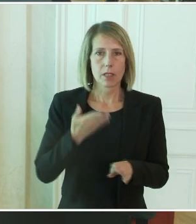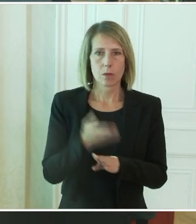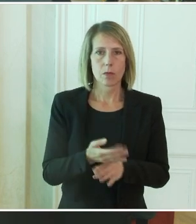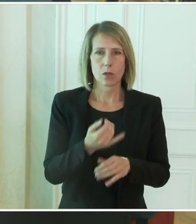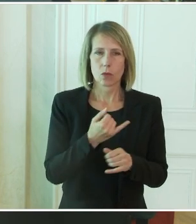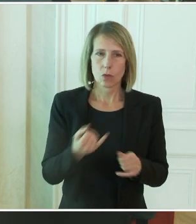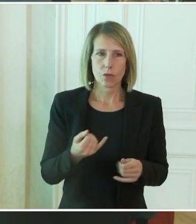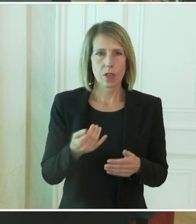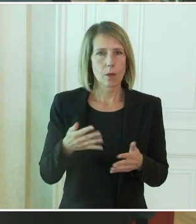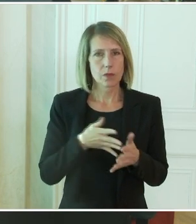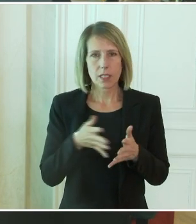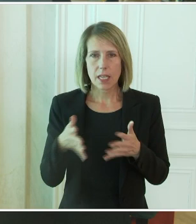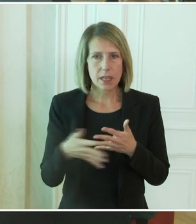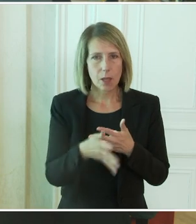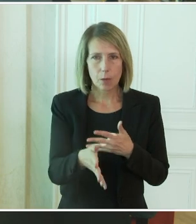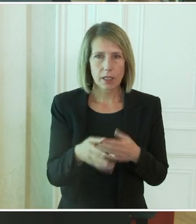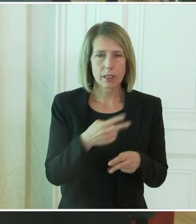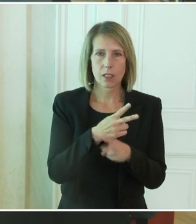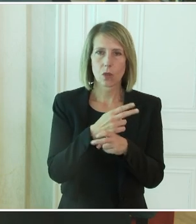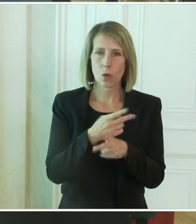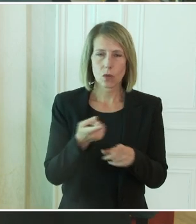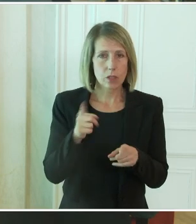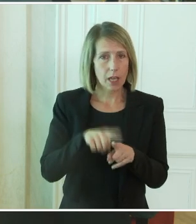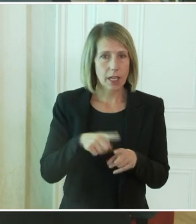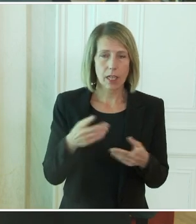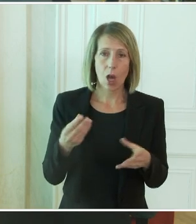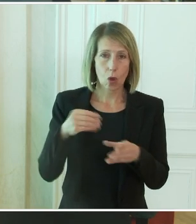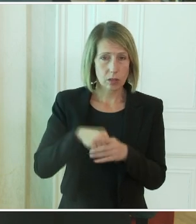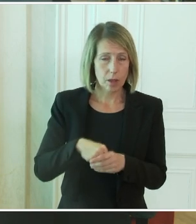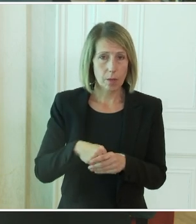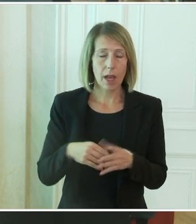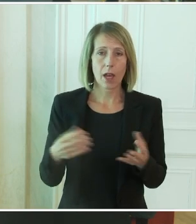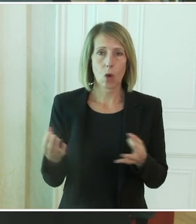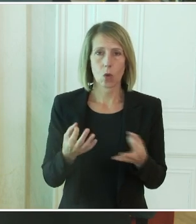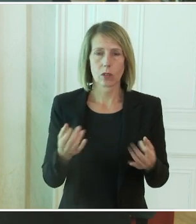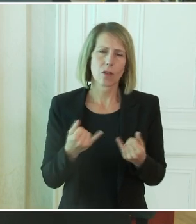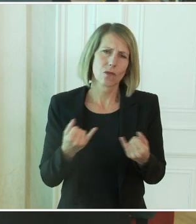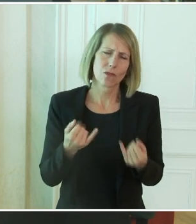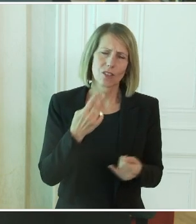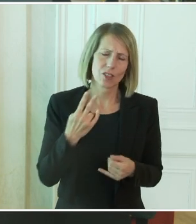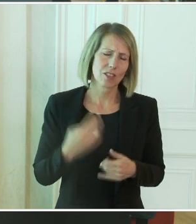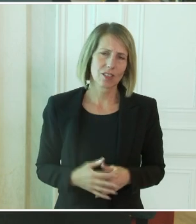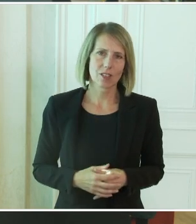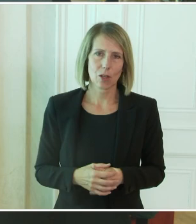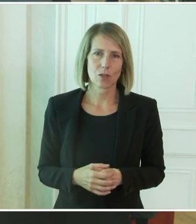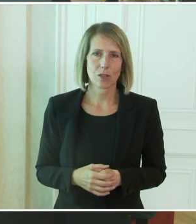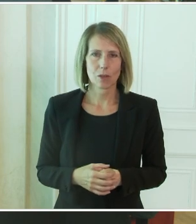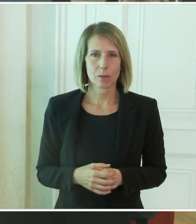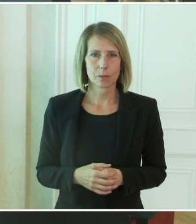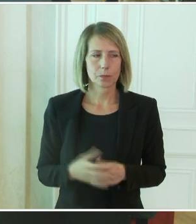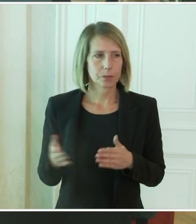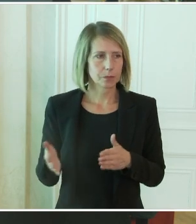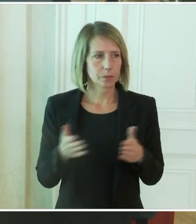interpretiert? Würde da auch in einer strategischen Zweideutigkeit? Ja, das war's. Danke. Ich darf